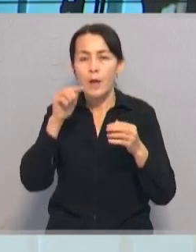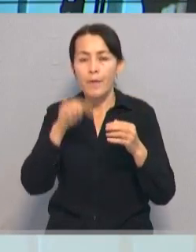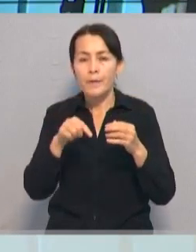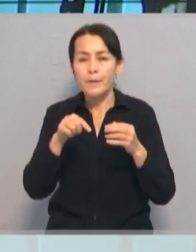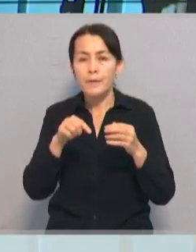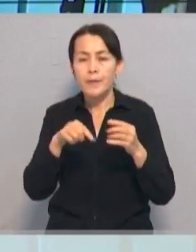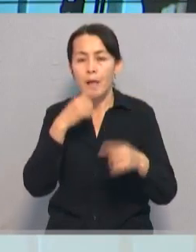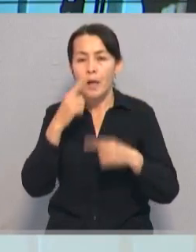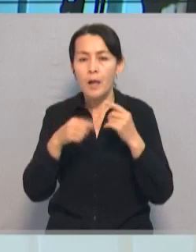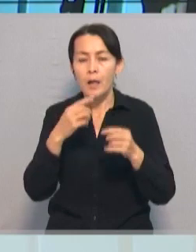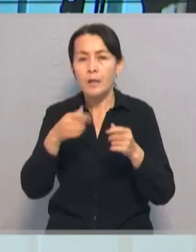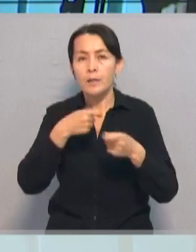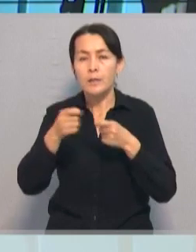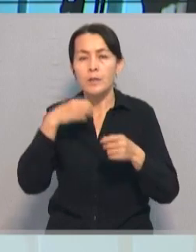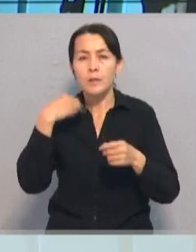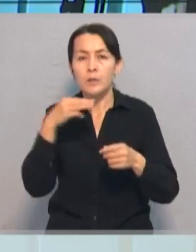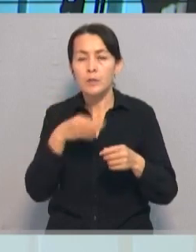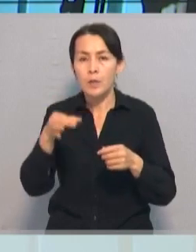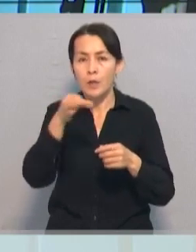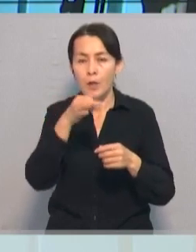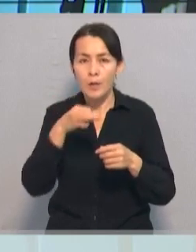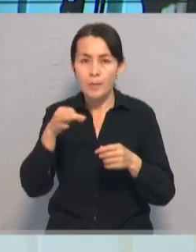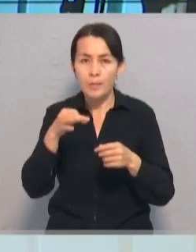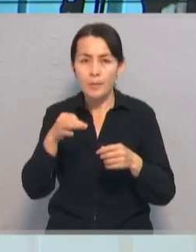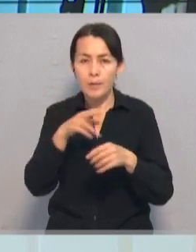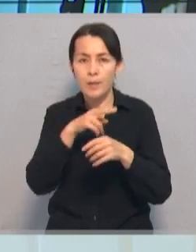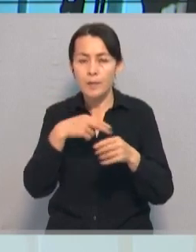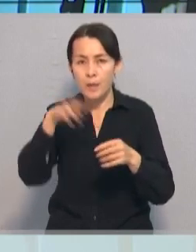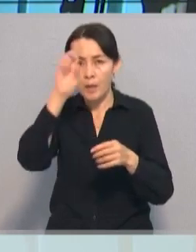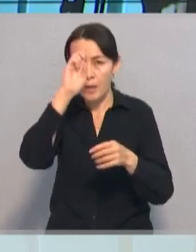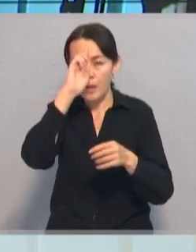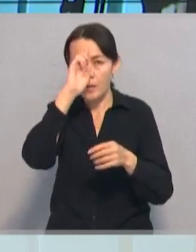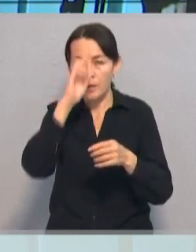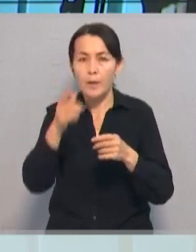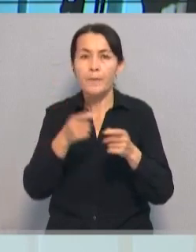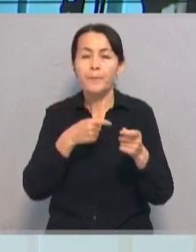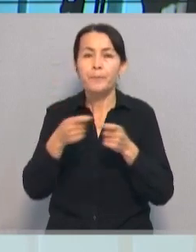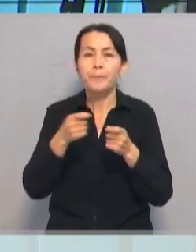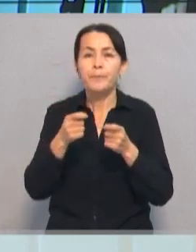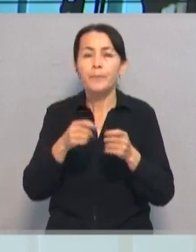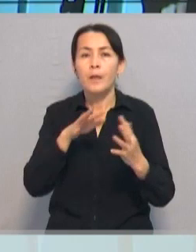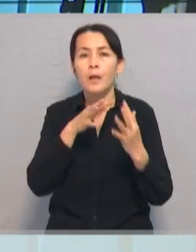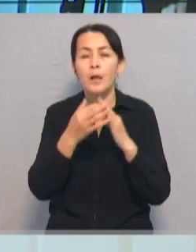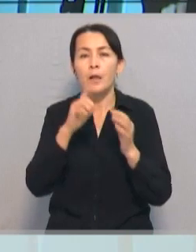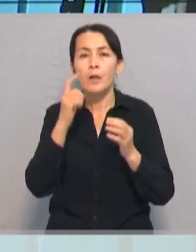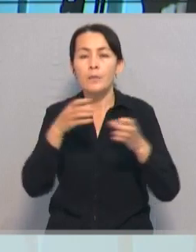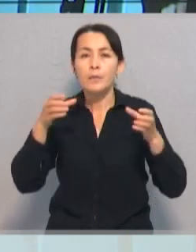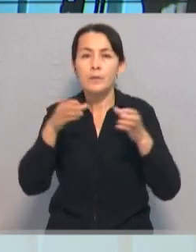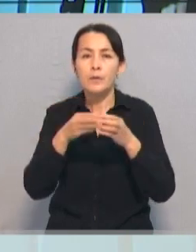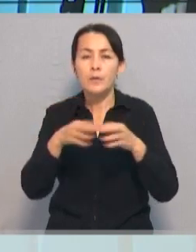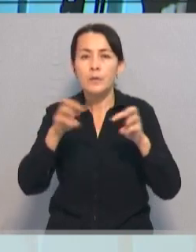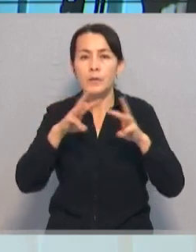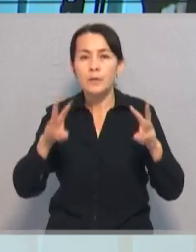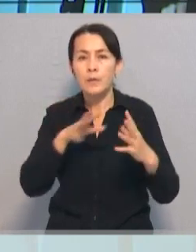коммуникации, сообщил начальник Туркестанской областной инспекции государственной инспекции в агропромышленном комплексе